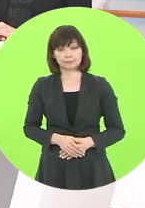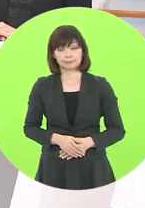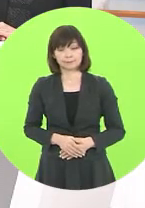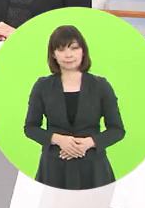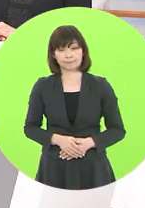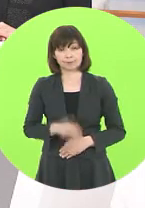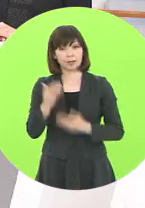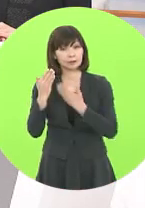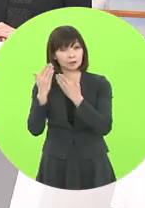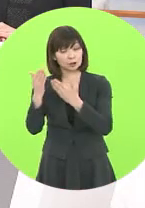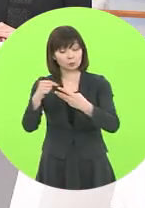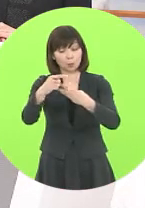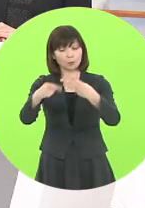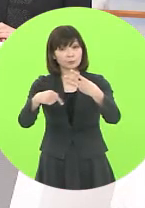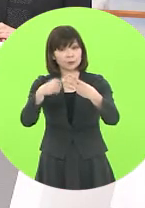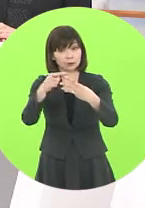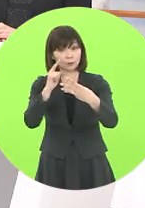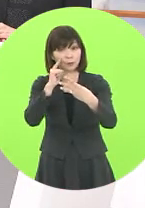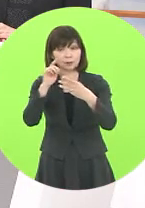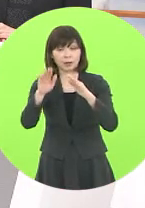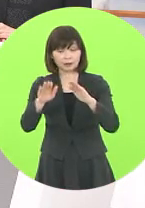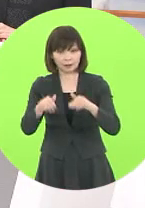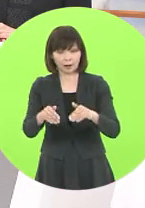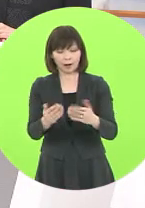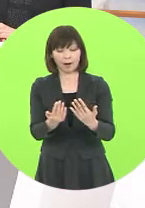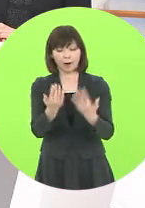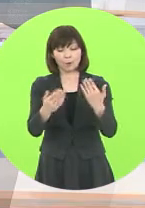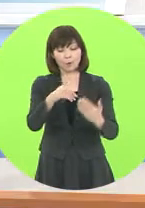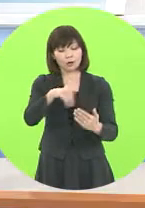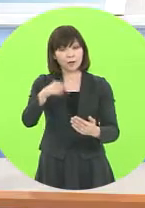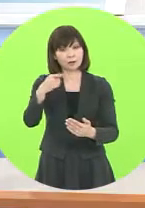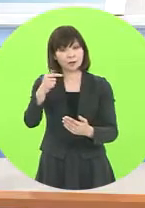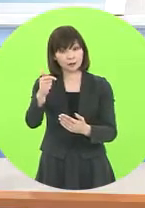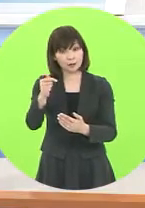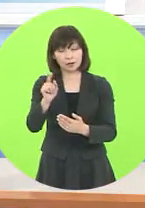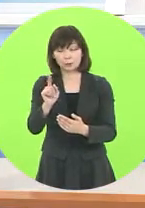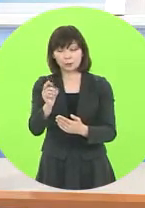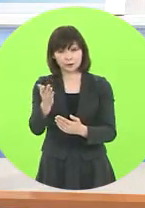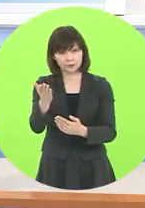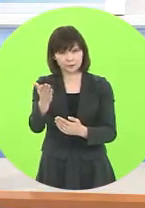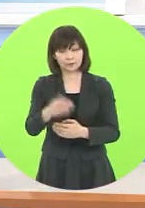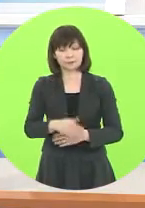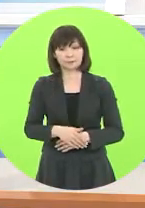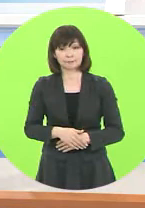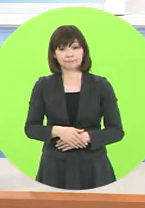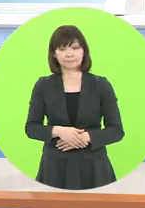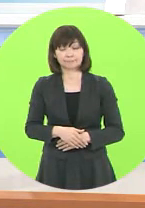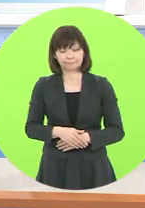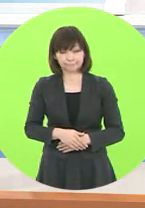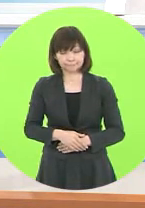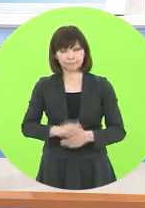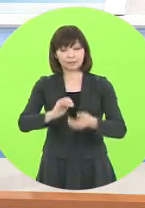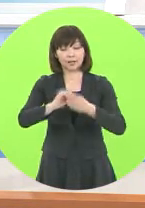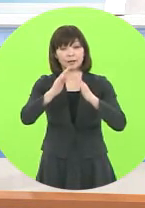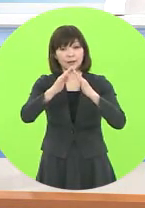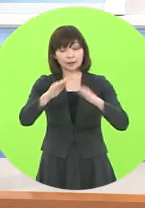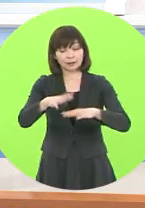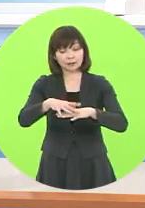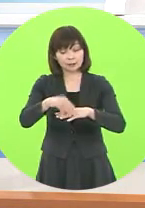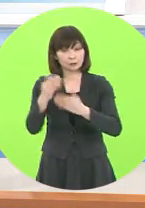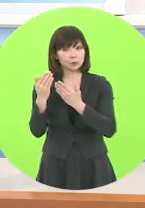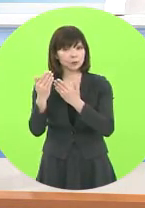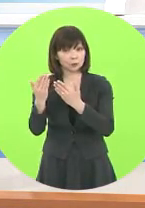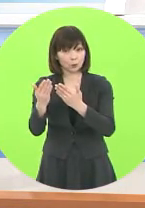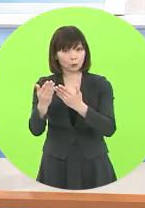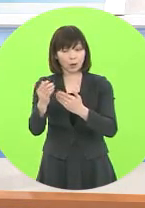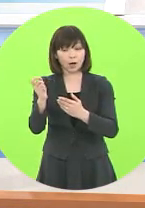3つの質問をご覧いただきましたが、森部先生はどのように感じられましたか。 はい、12月定例会最初の質問は広